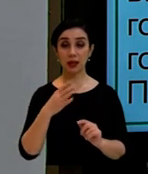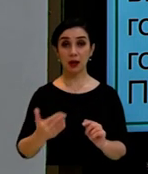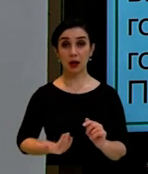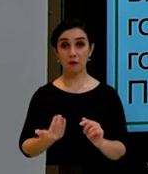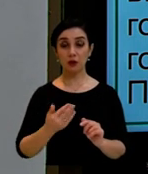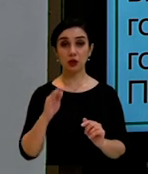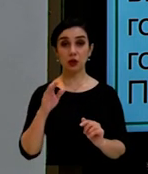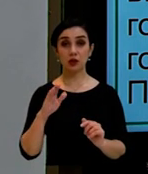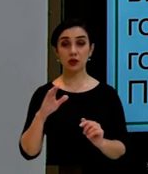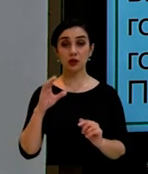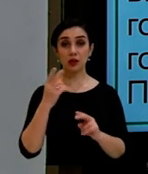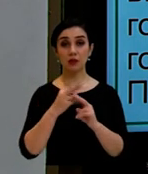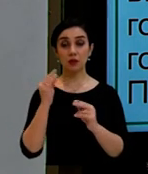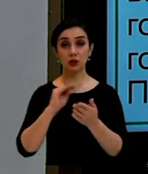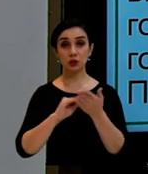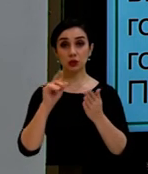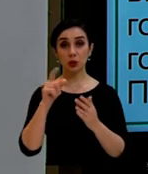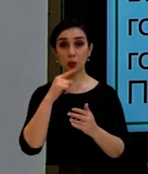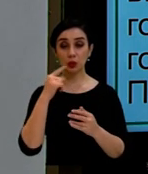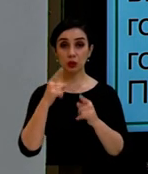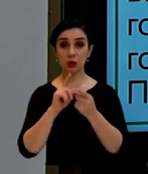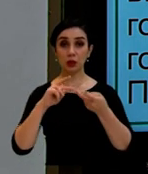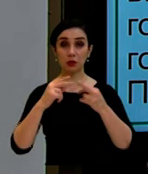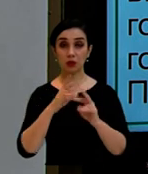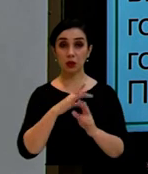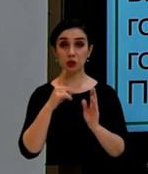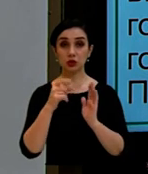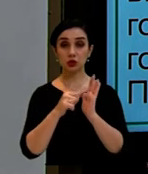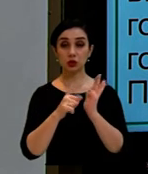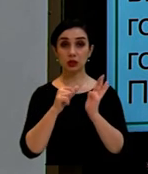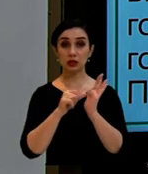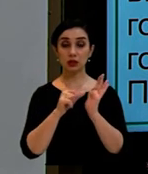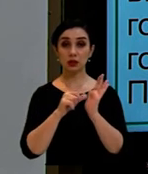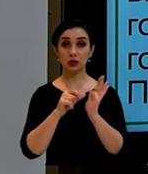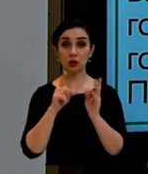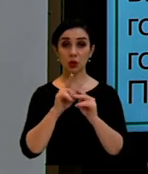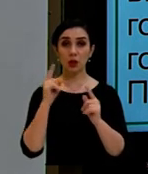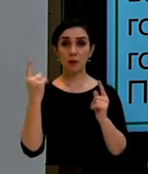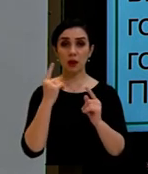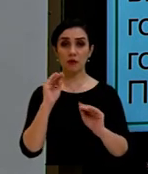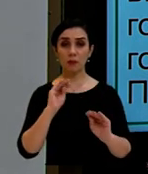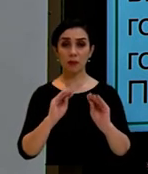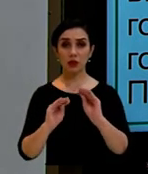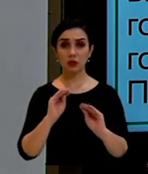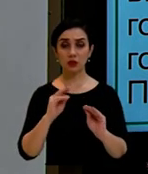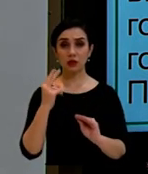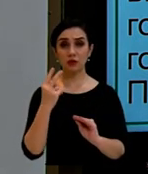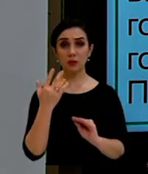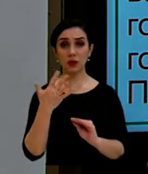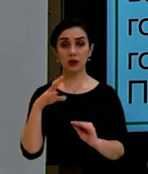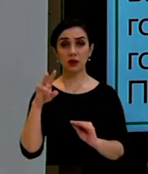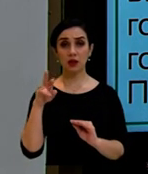свисту новым и издан в 1761 году первая постановка 25